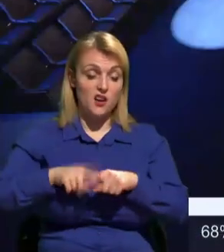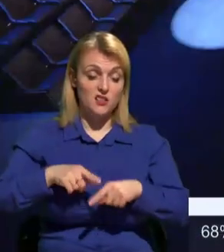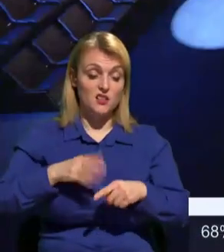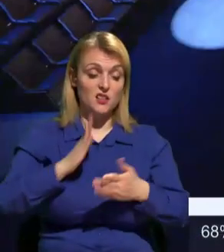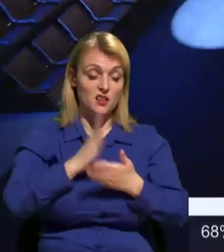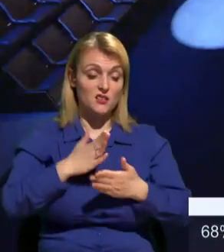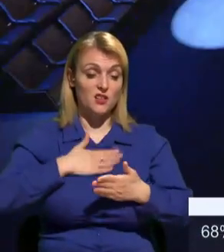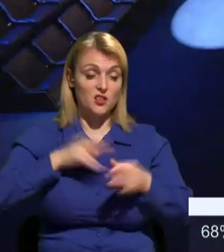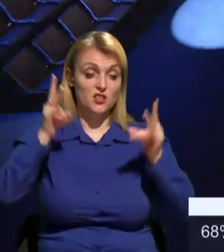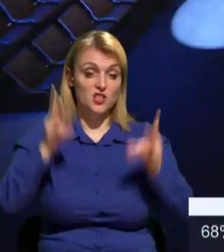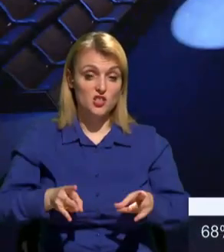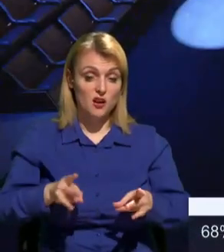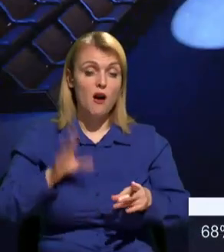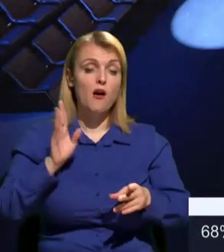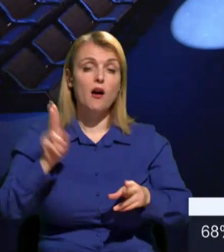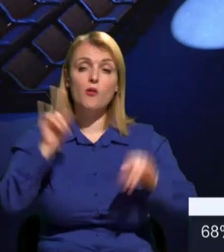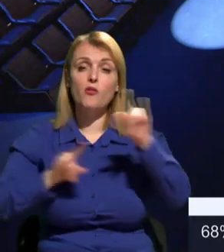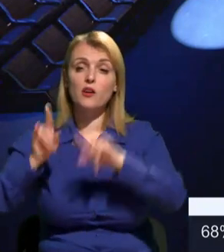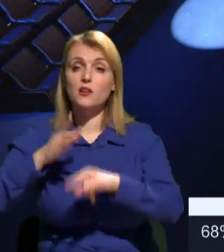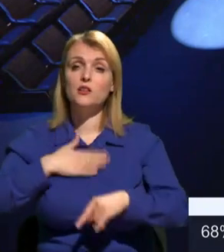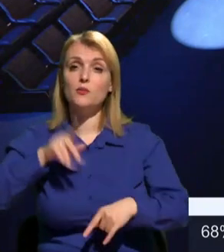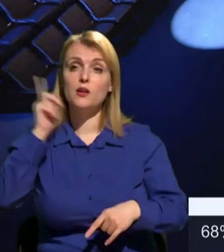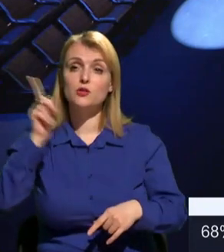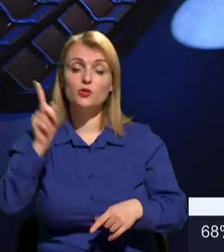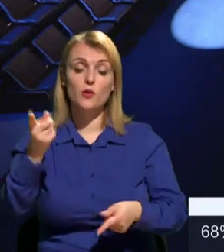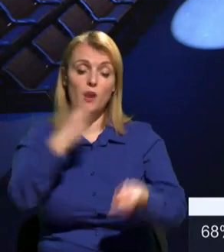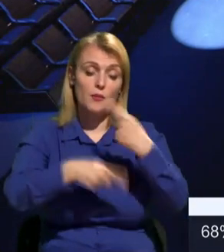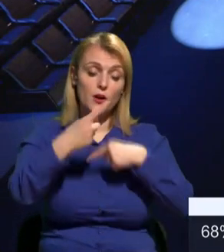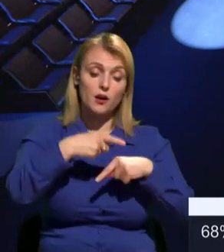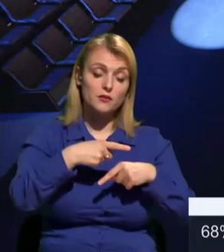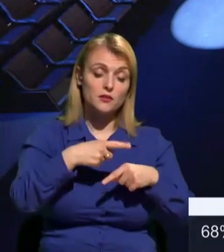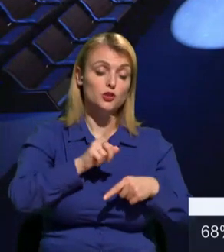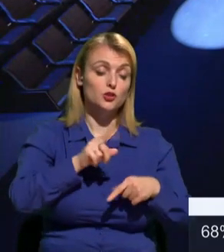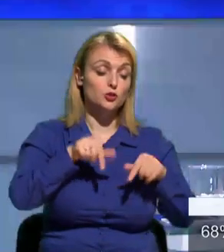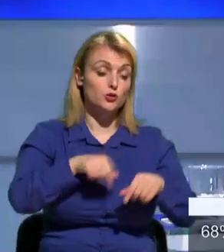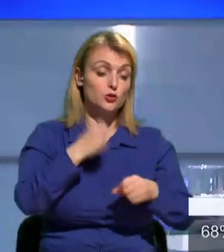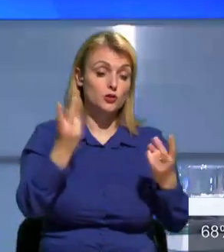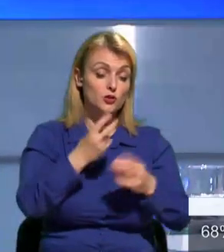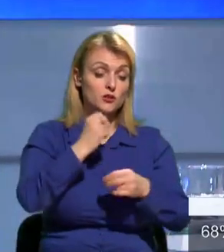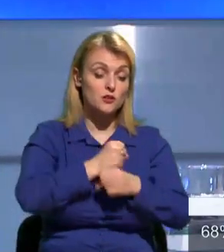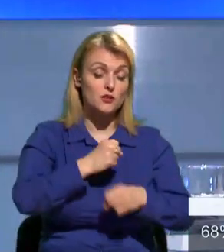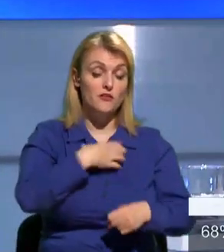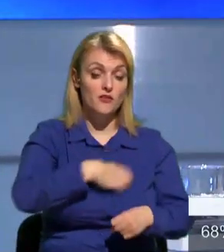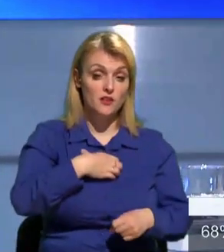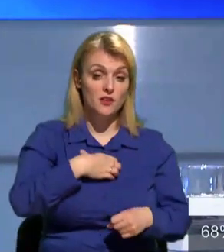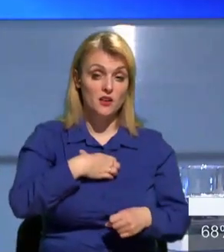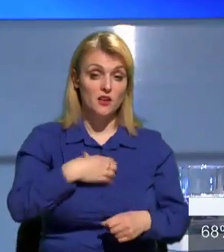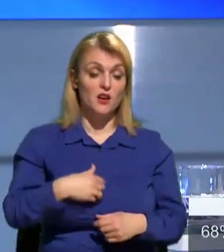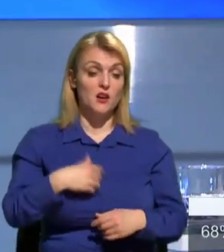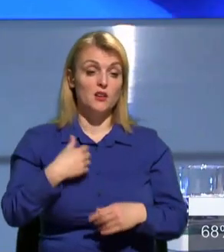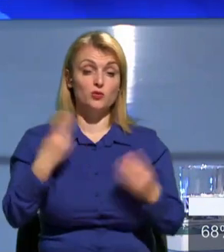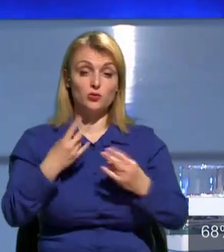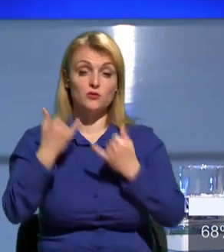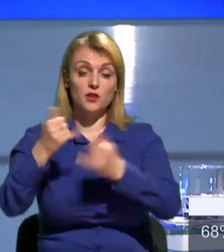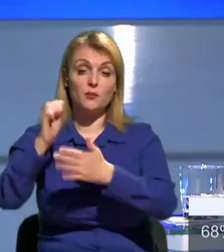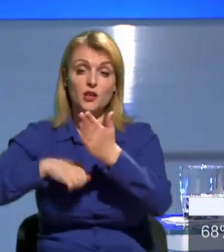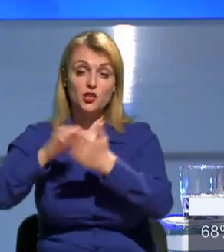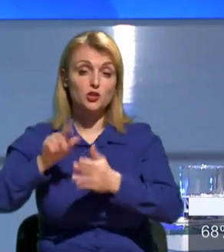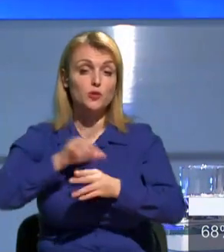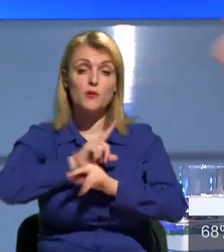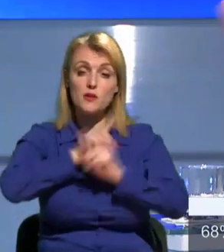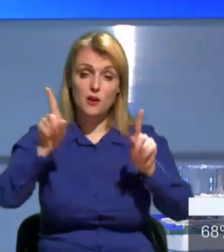convingem tinerii? Noi ce trebuie? Două lucruri importante să le facem. Prima, să-i motivăm să nu mai plece